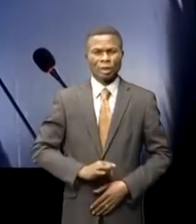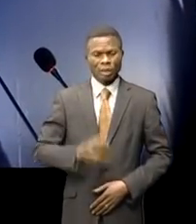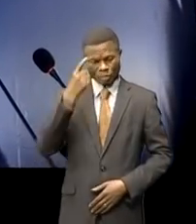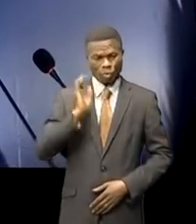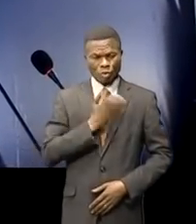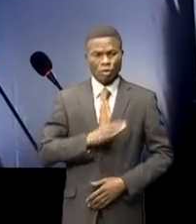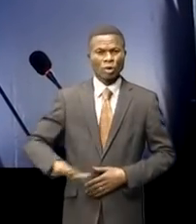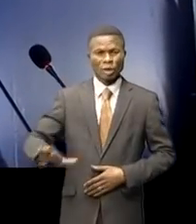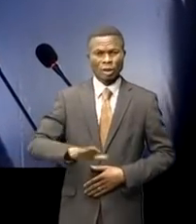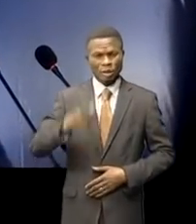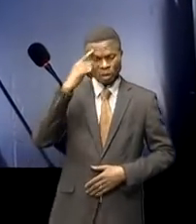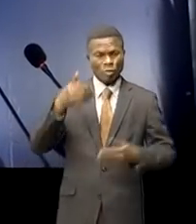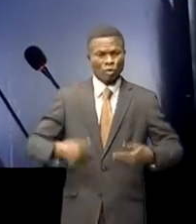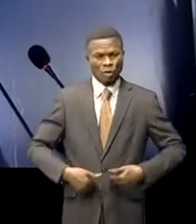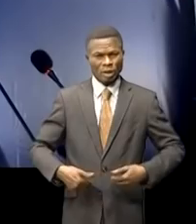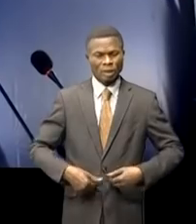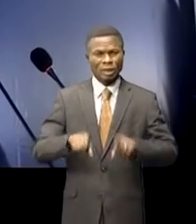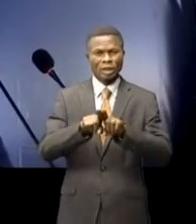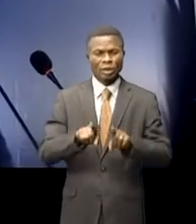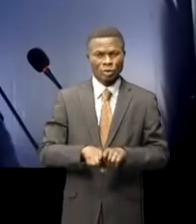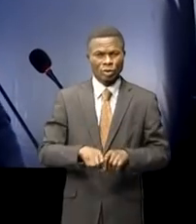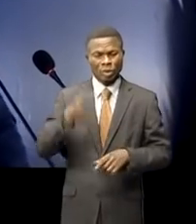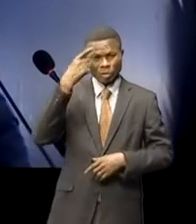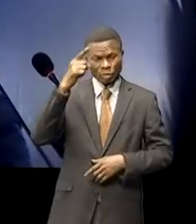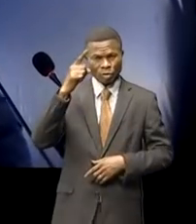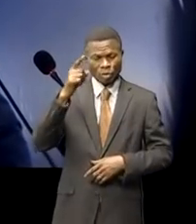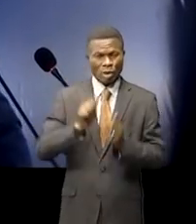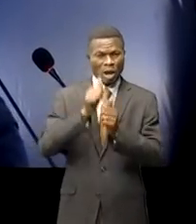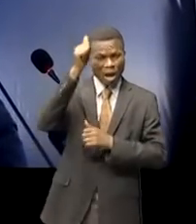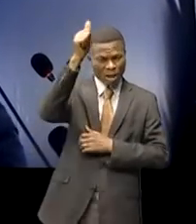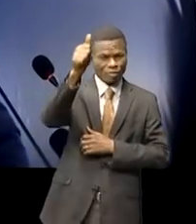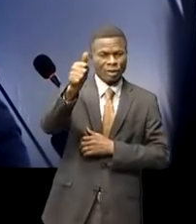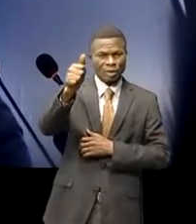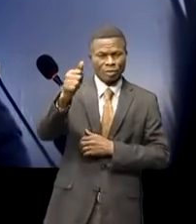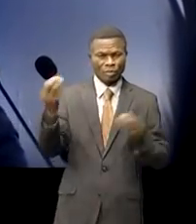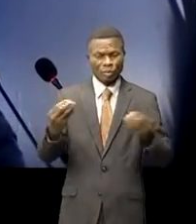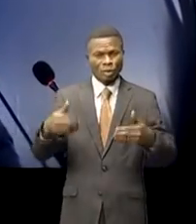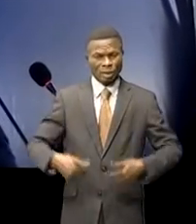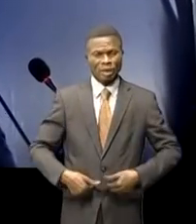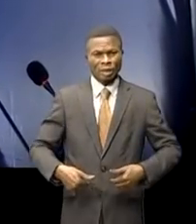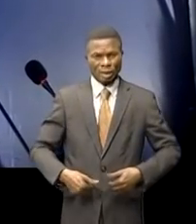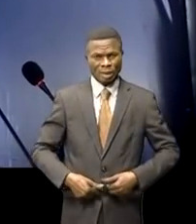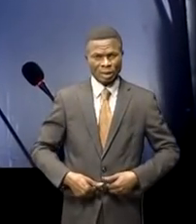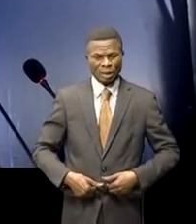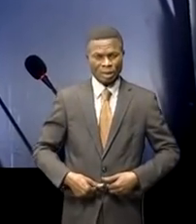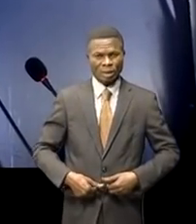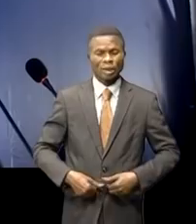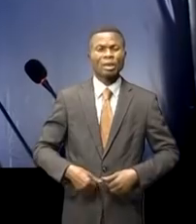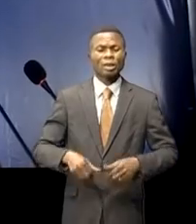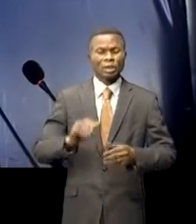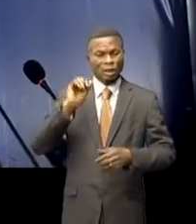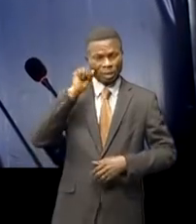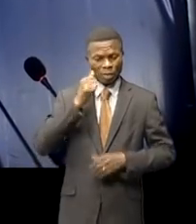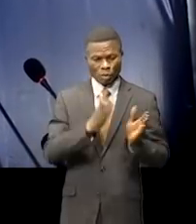pays où sa jeunesse et surtout pour son avenir parce que la jeunesse c'est la vie